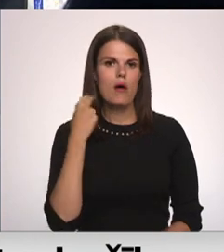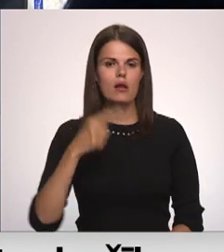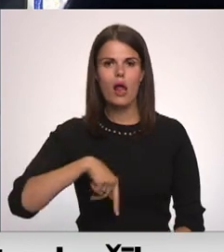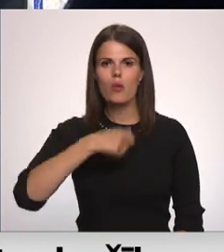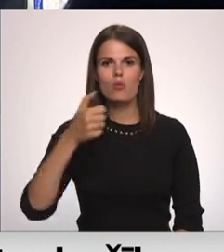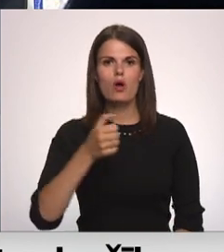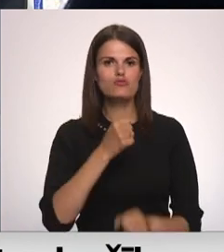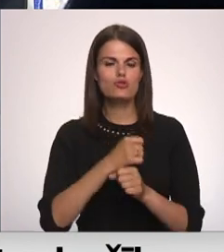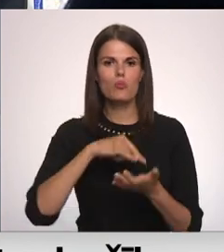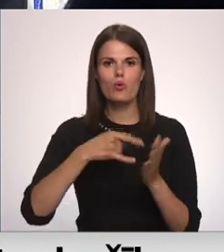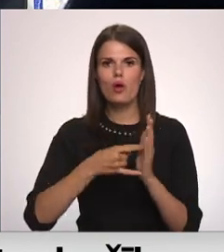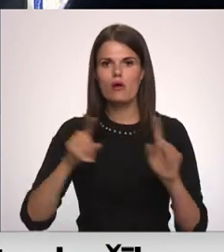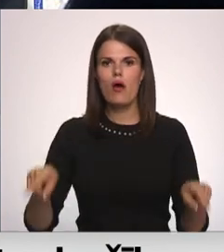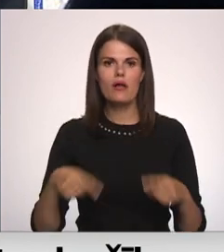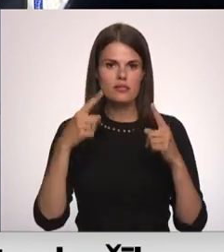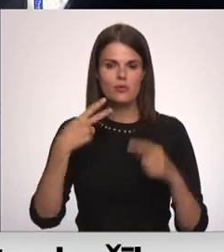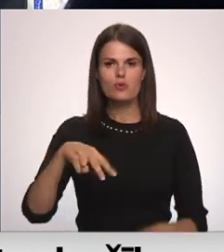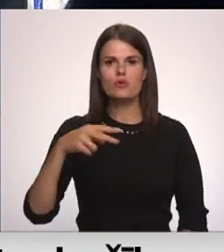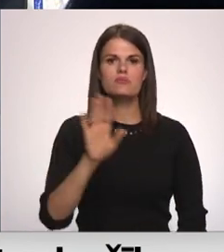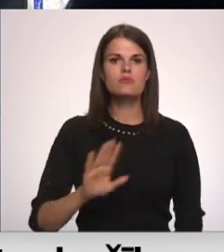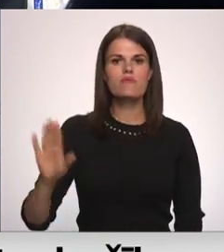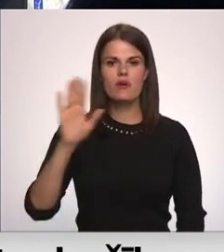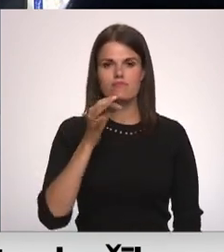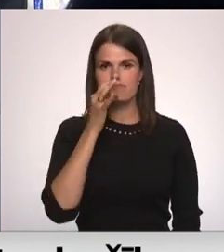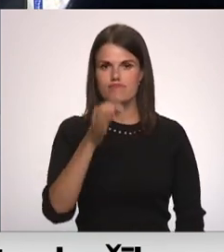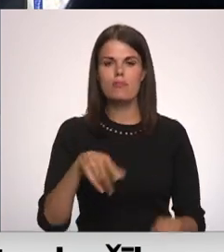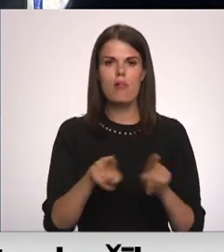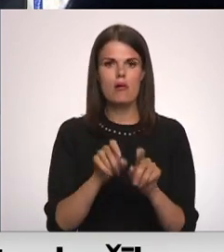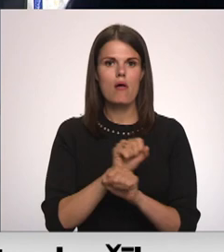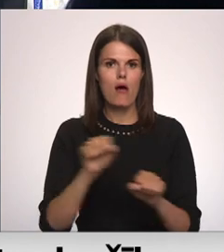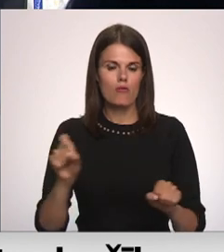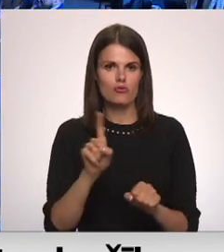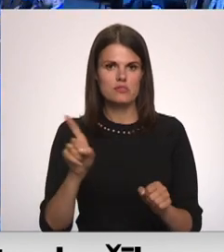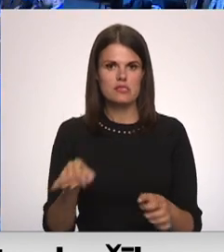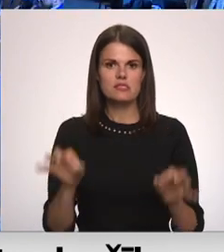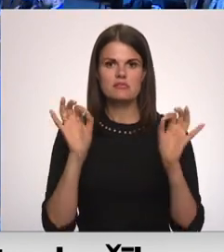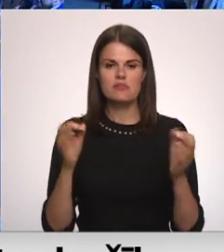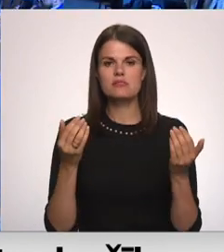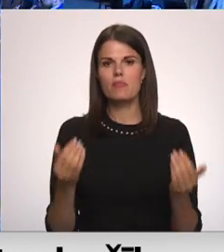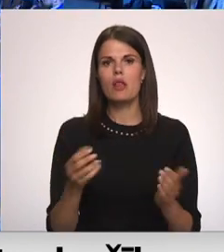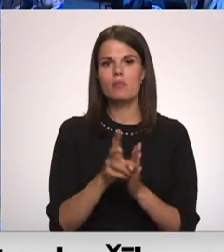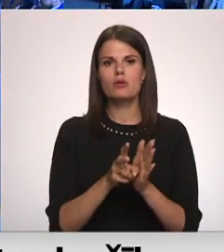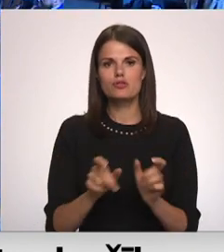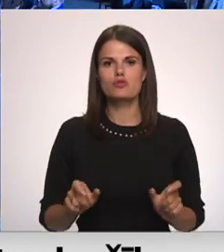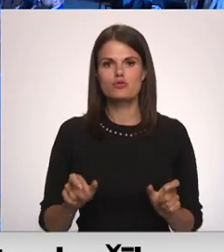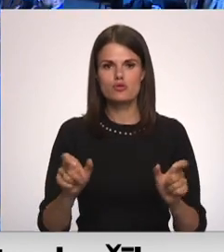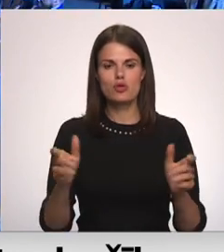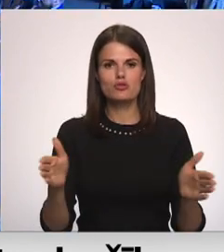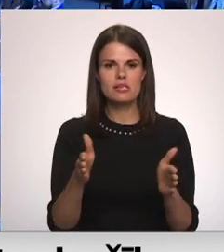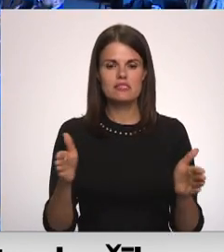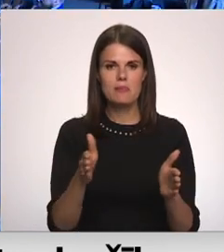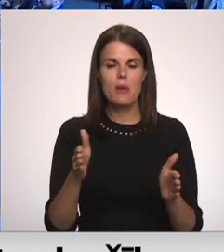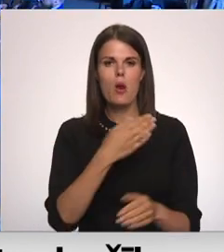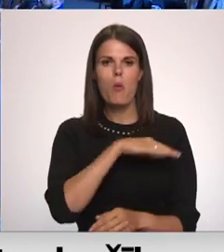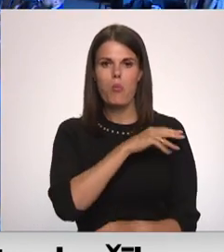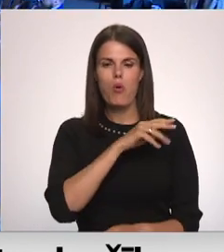projektu attīstīšanas vairāk nekā 20 valstīs, uzsver arī ātruma nozīmi. Pat labam sliežu platums starp Poliju un Baltijas valstīm